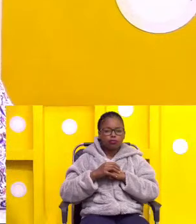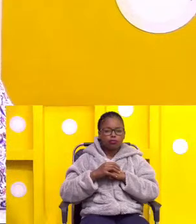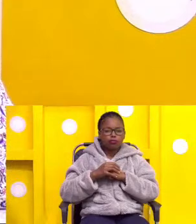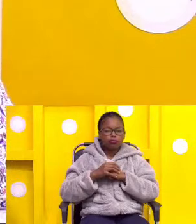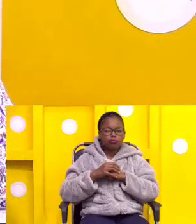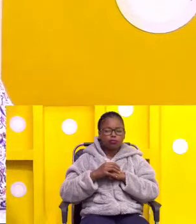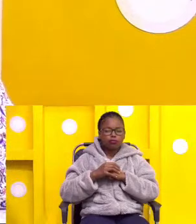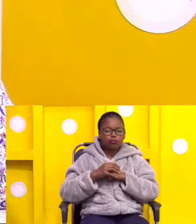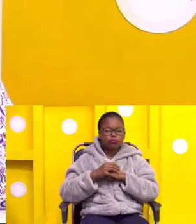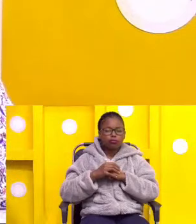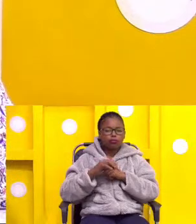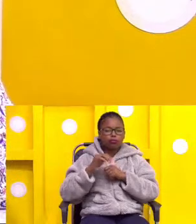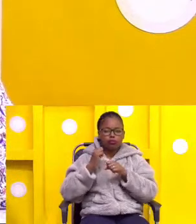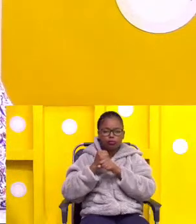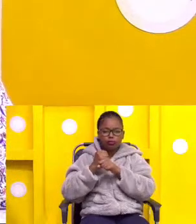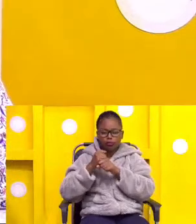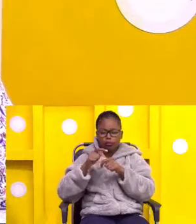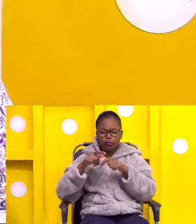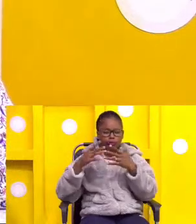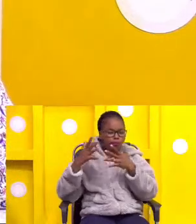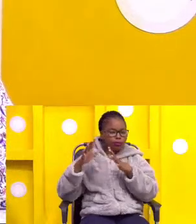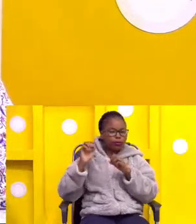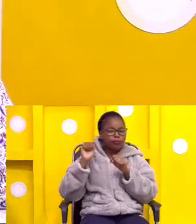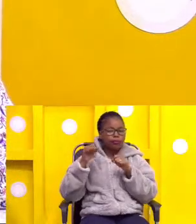wä no ndä rä tiga